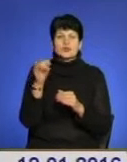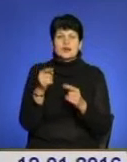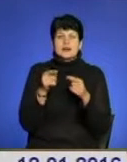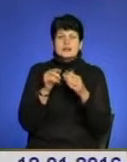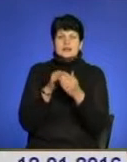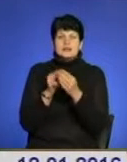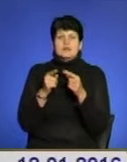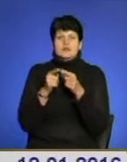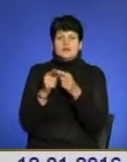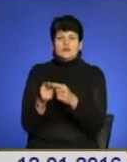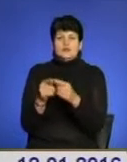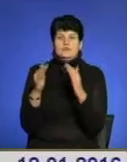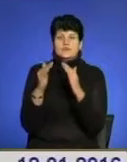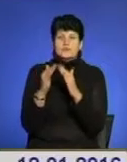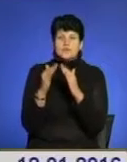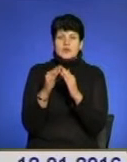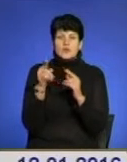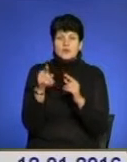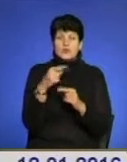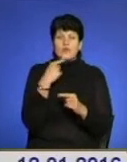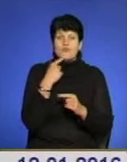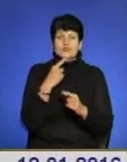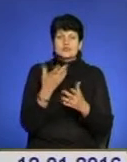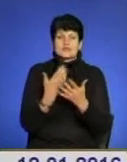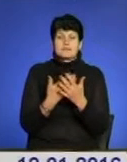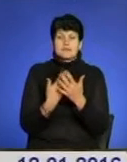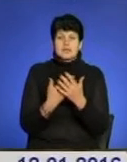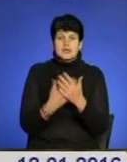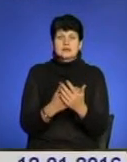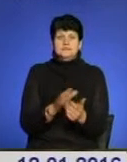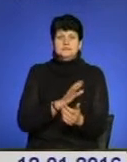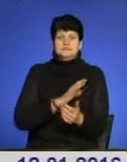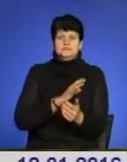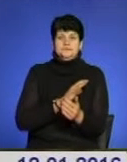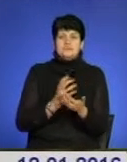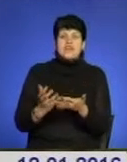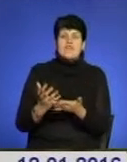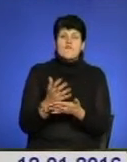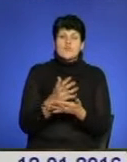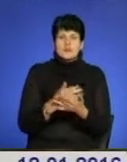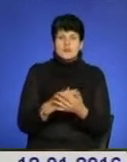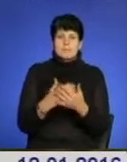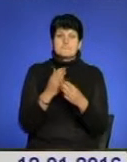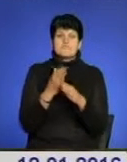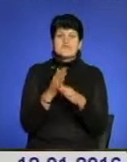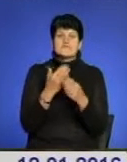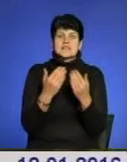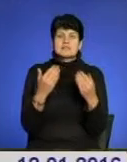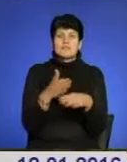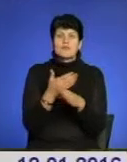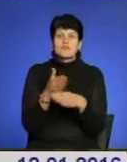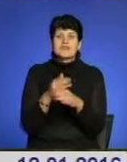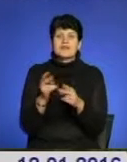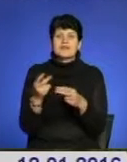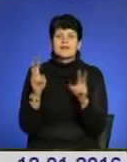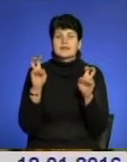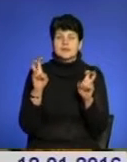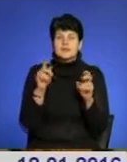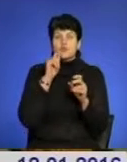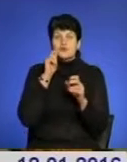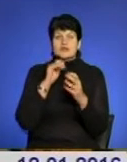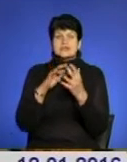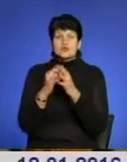кожній оселі. Люди вважають його символом врожаю та добробуту. Експонати виставки поділені за темами. Українське село